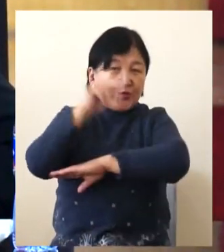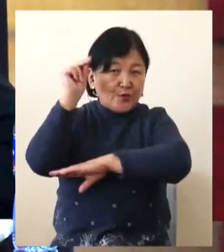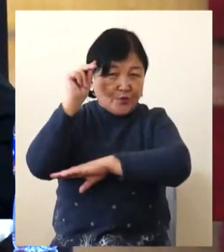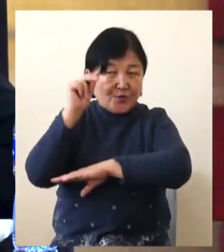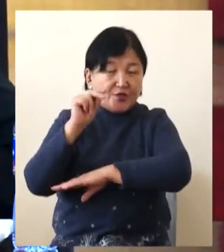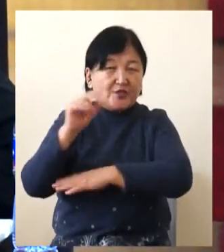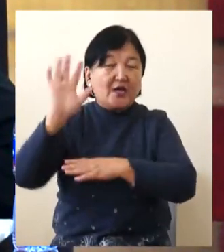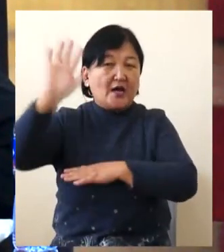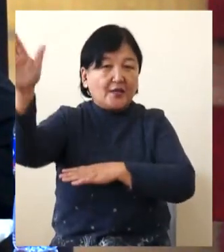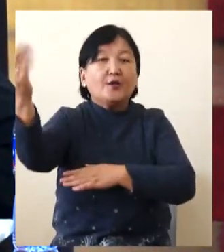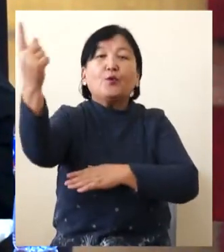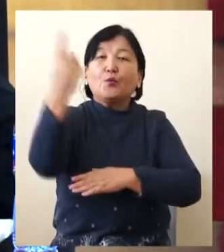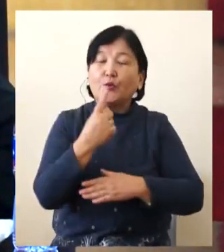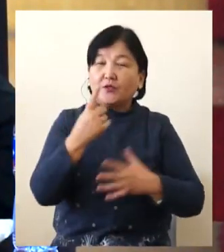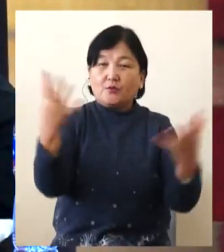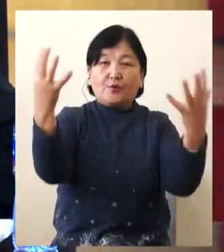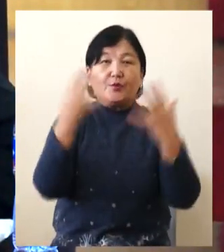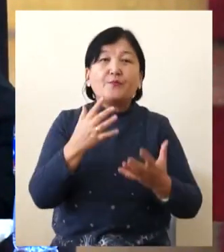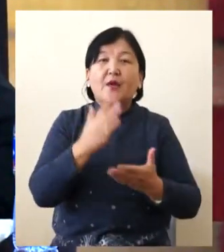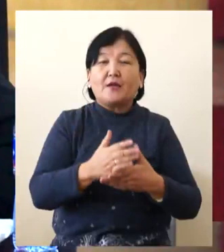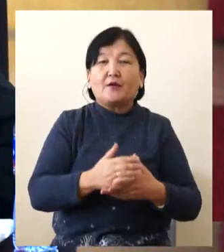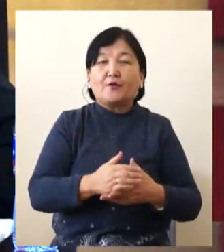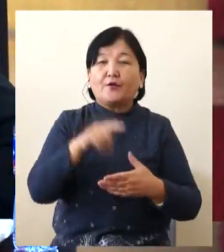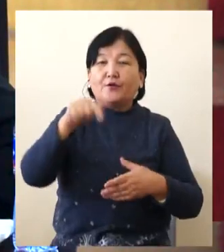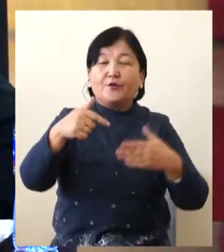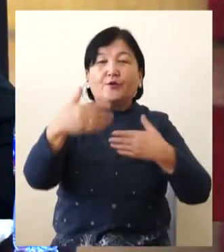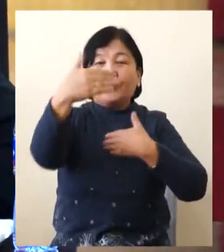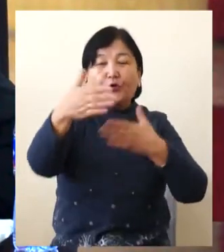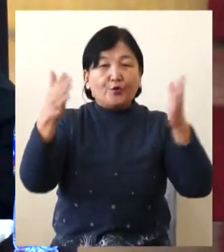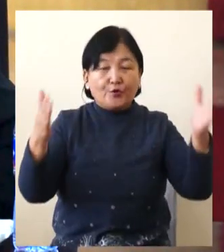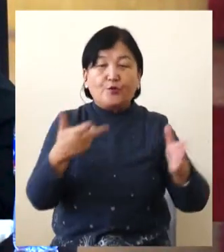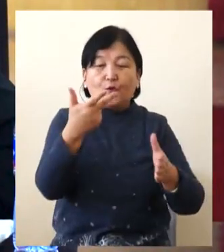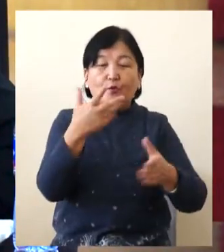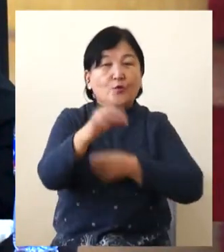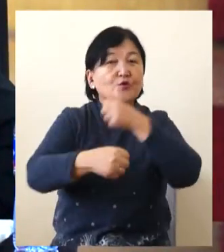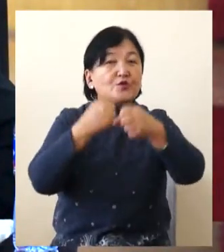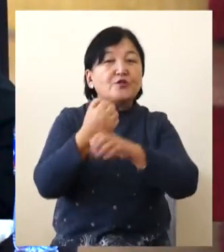шиг том байдаг байхгүй. Яг энэ өрөөнд 30 жилийн өмнө